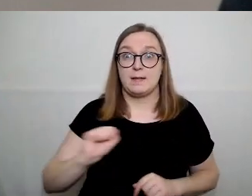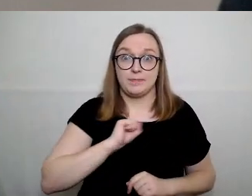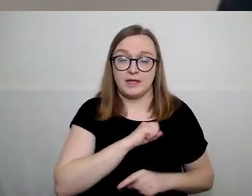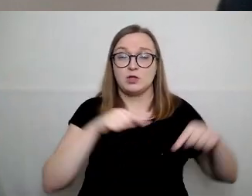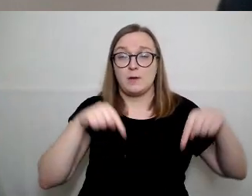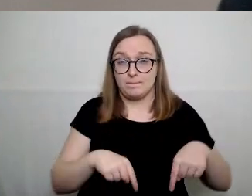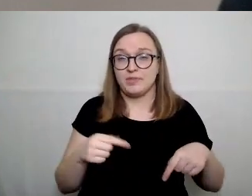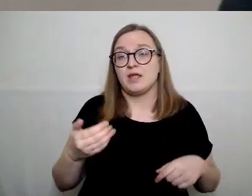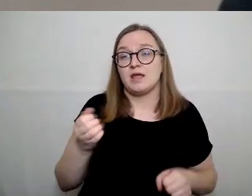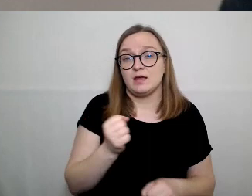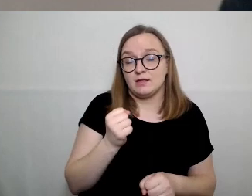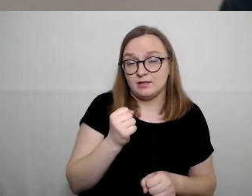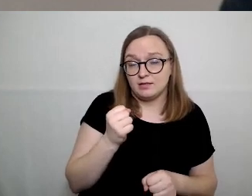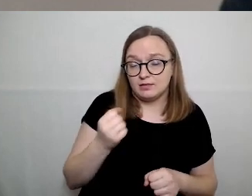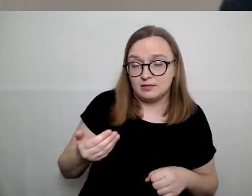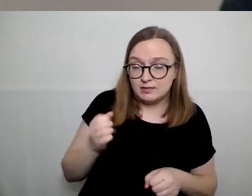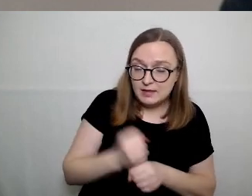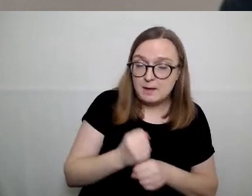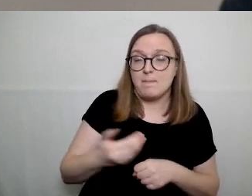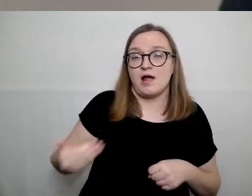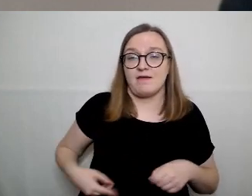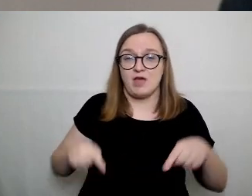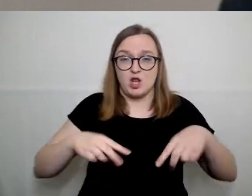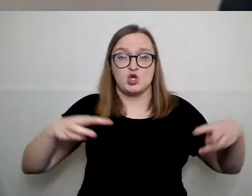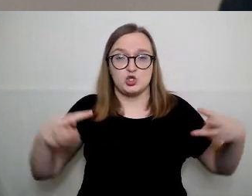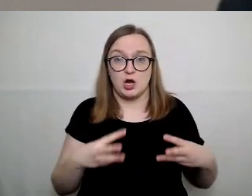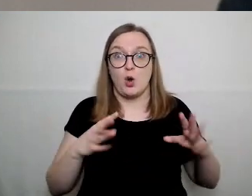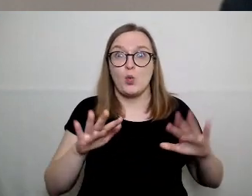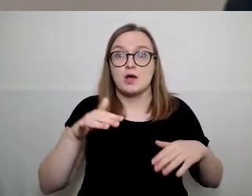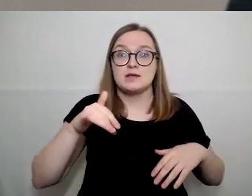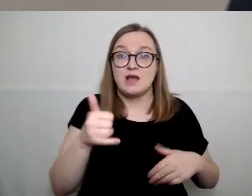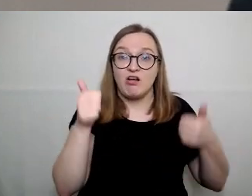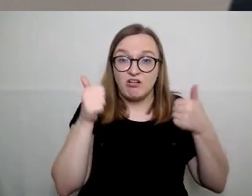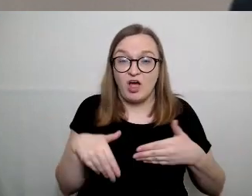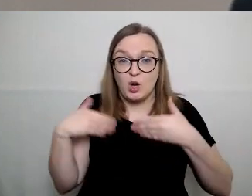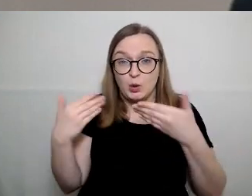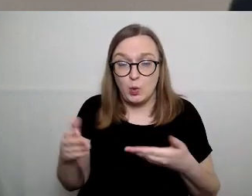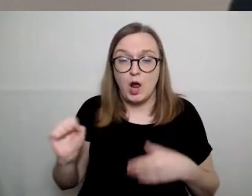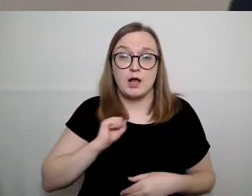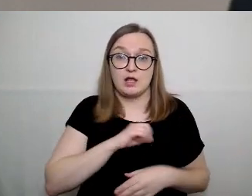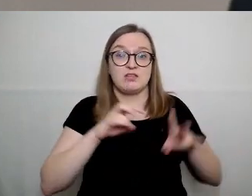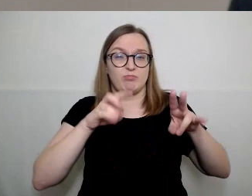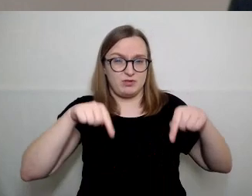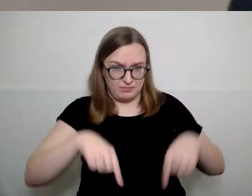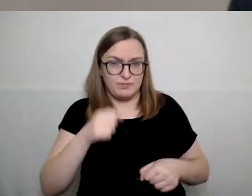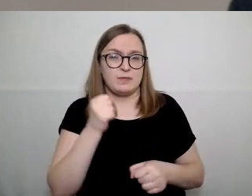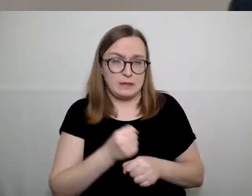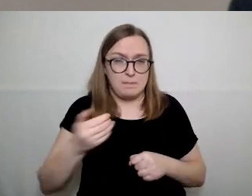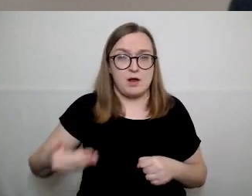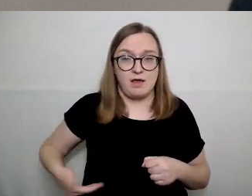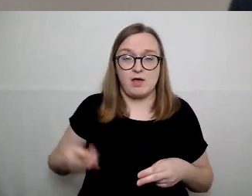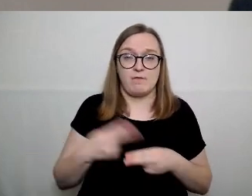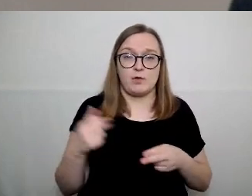dirbdamas Šakiuose, turėdamas tam geras sąlygas dirbti ir gyventi Šakiuose, jisai turbūt, sakykime, aplink save suburtų